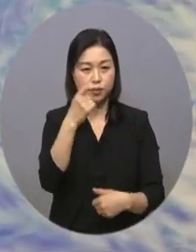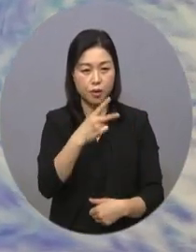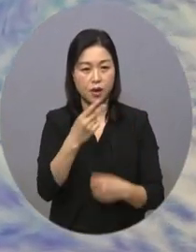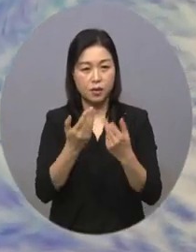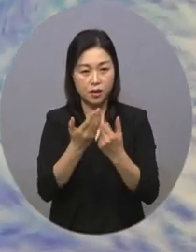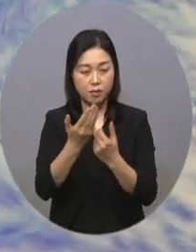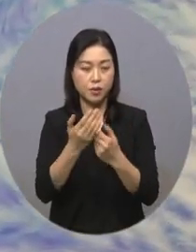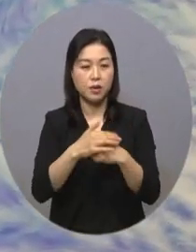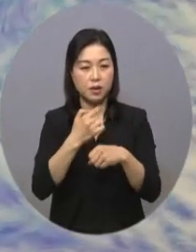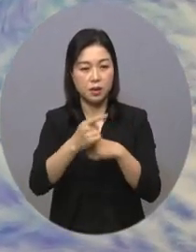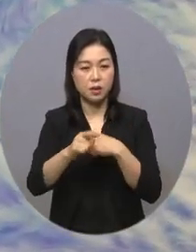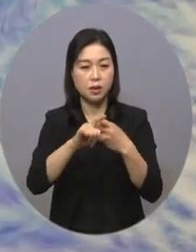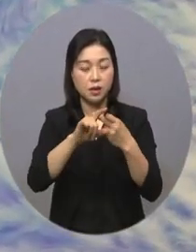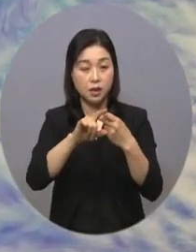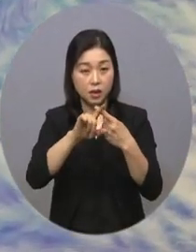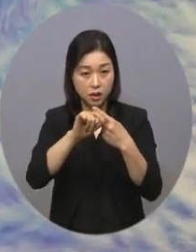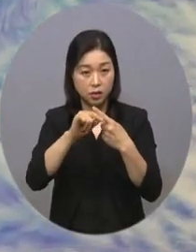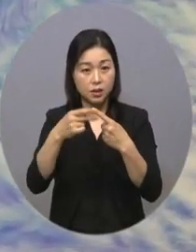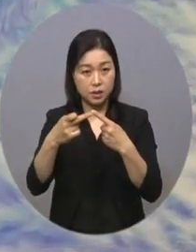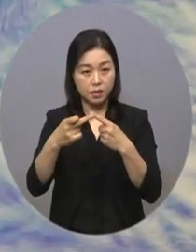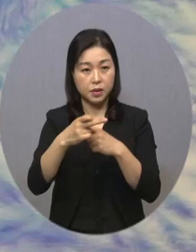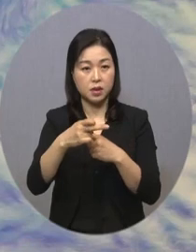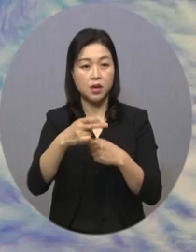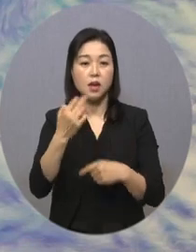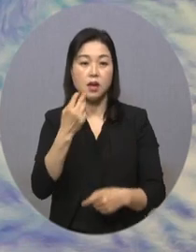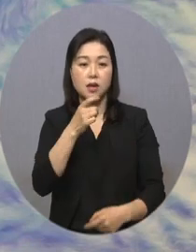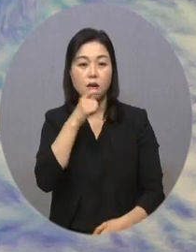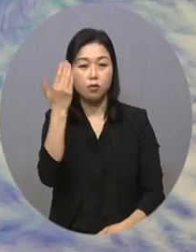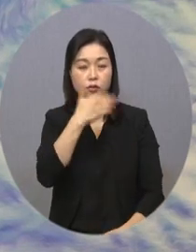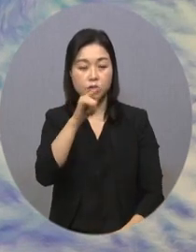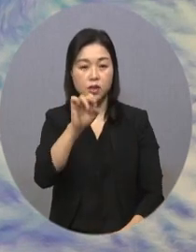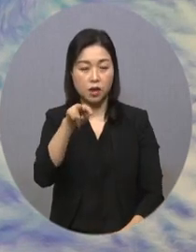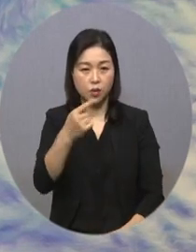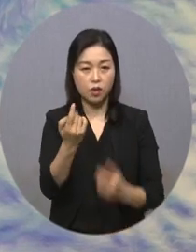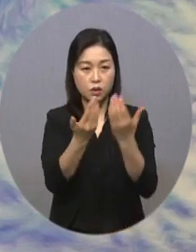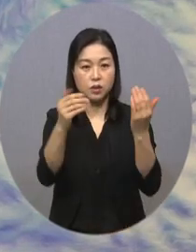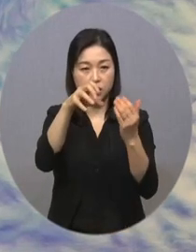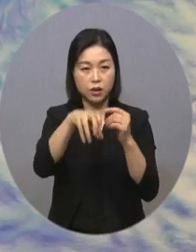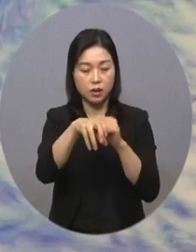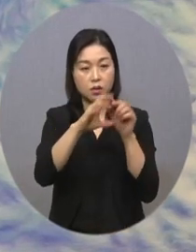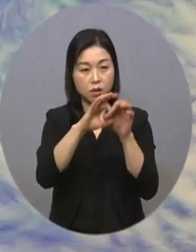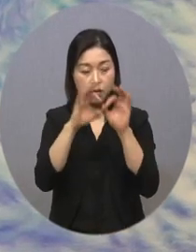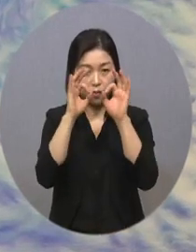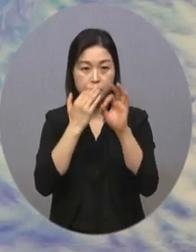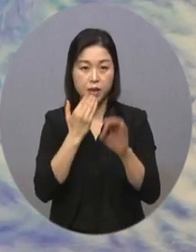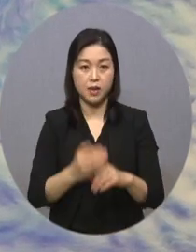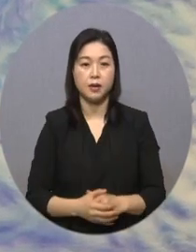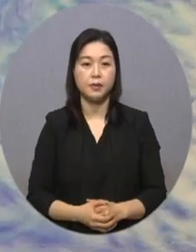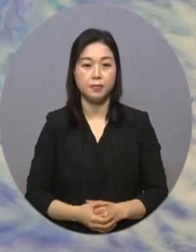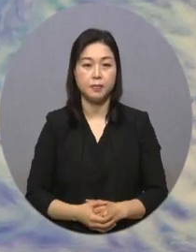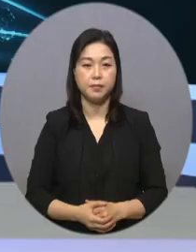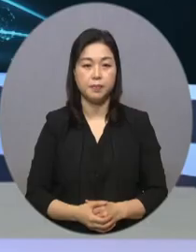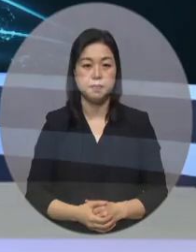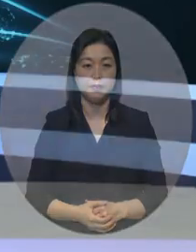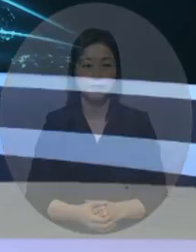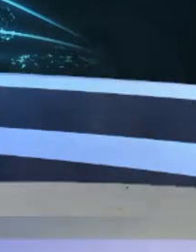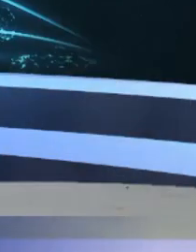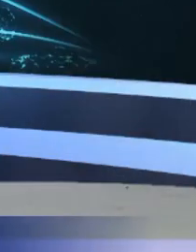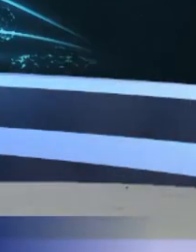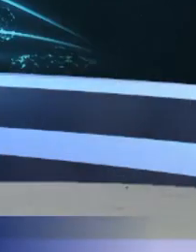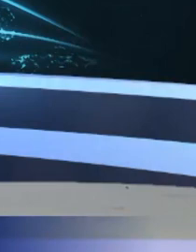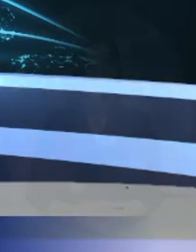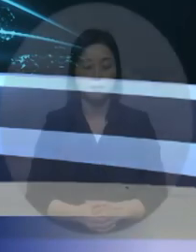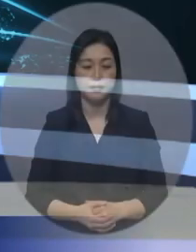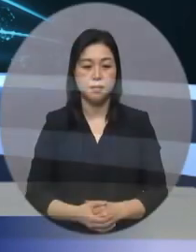1월 12일까지 여수 장도 전시관에서 계속됩니다. 복지TV 뉴스 이소영입니다.